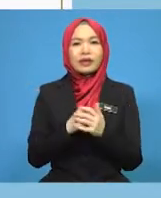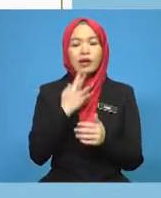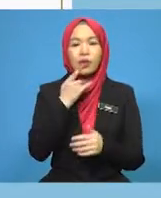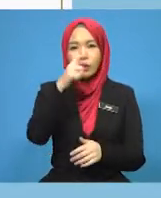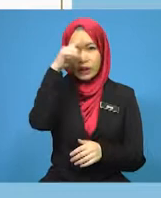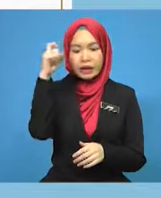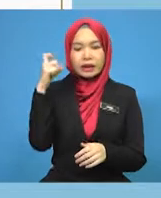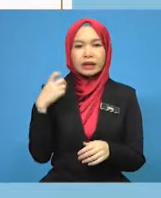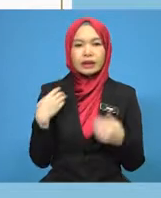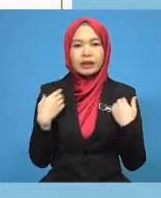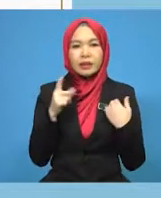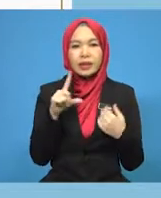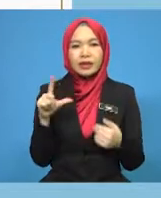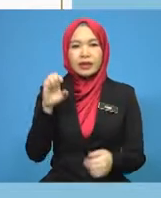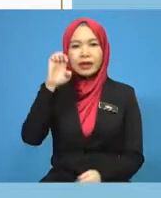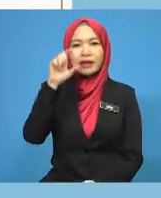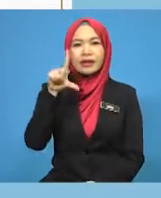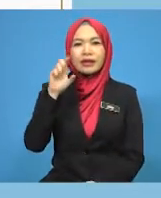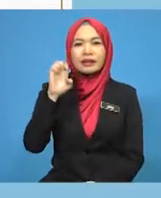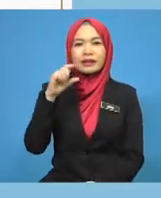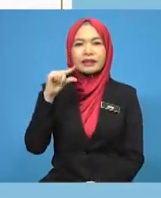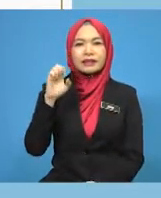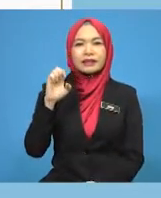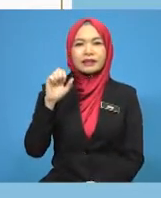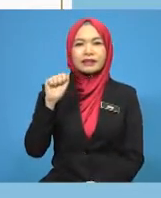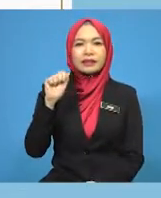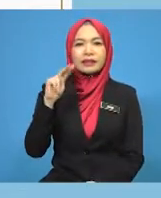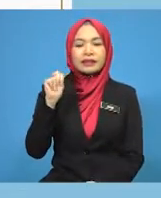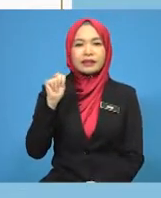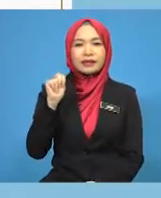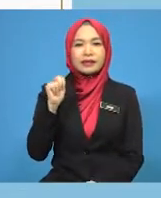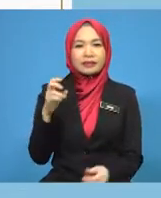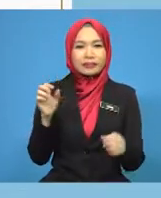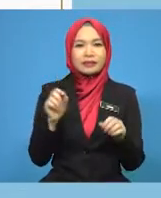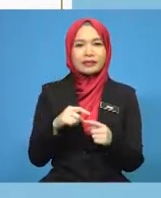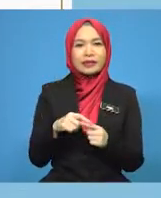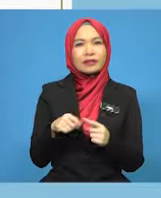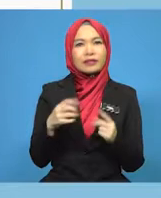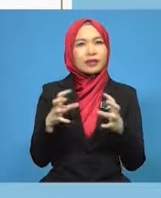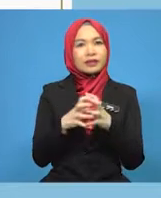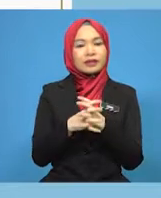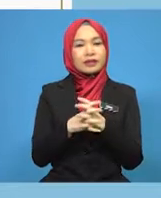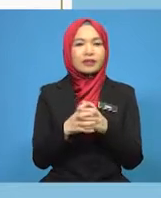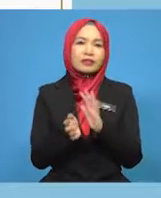yang elegan dan bila dikombinasikan akan menghasilkan warna yang menarik.